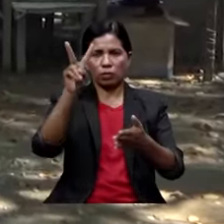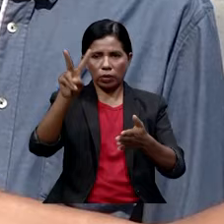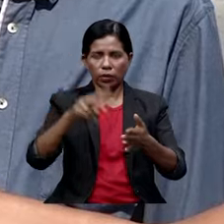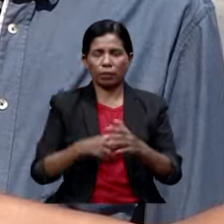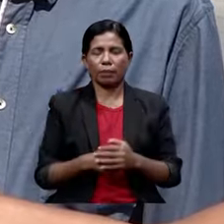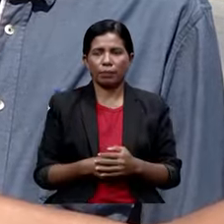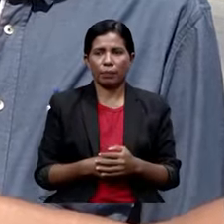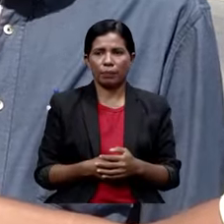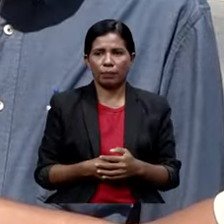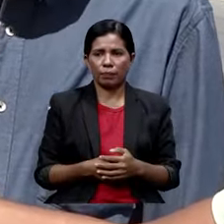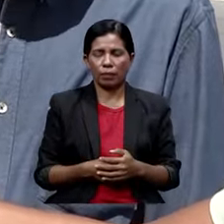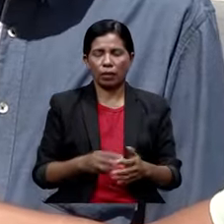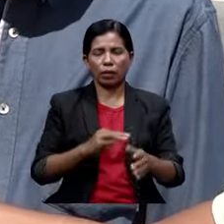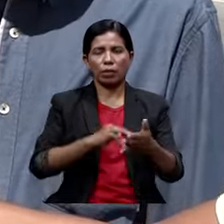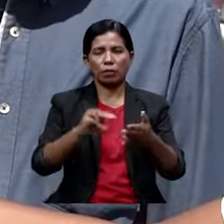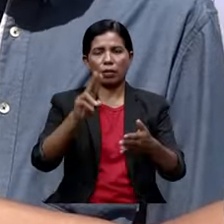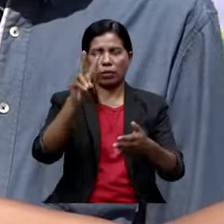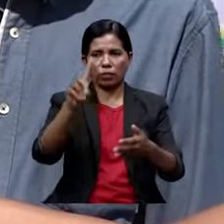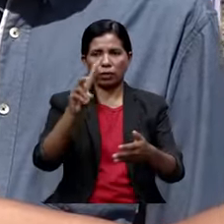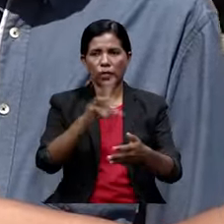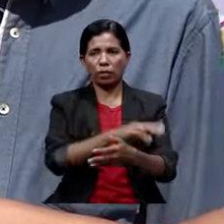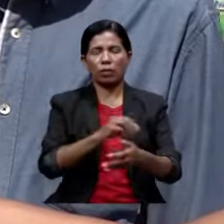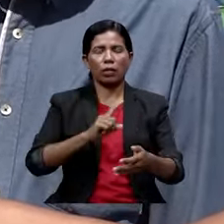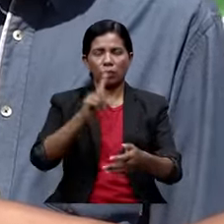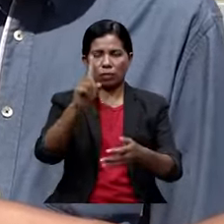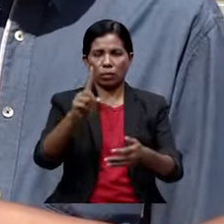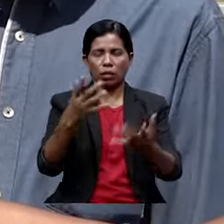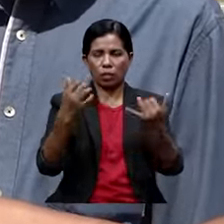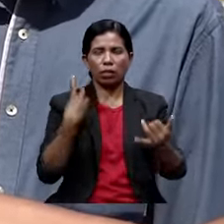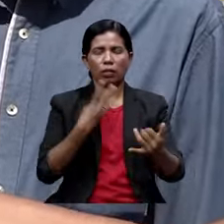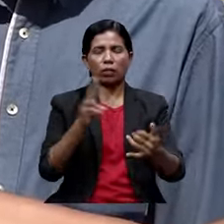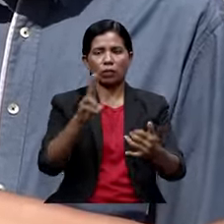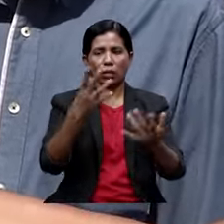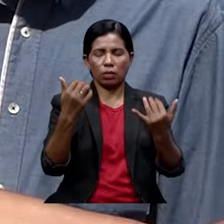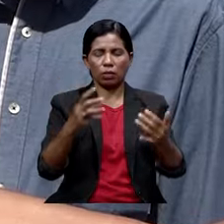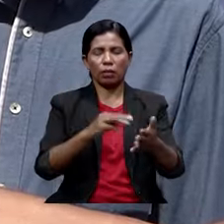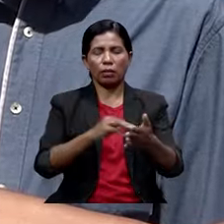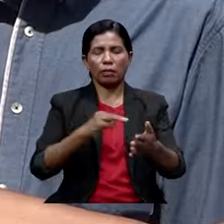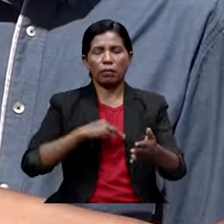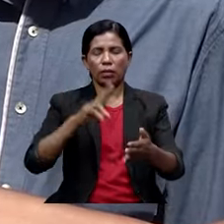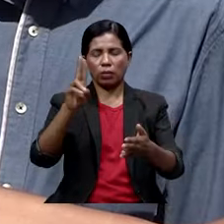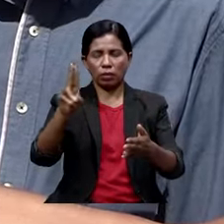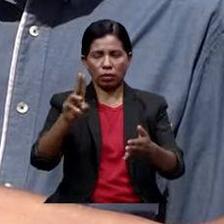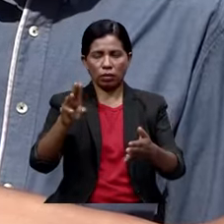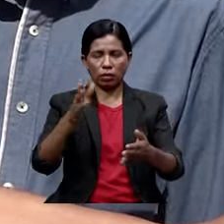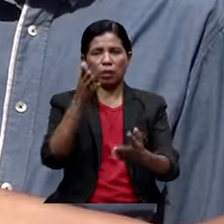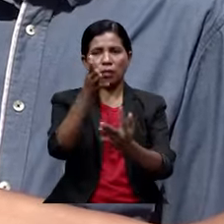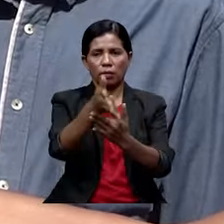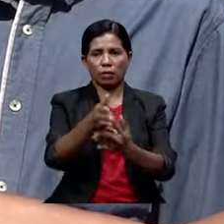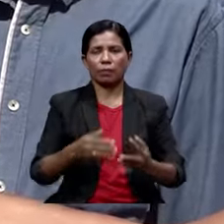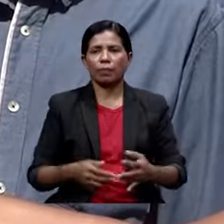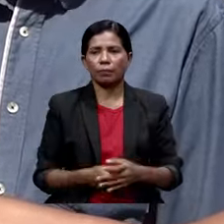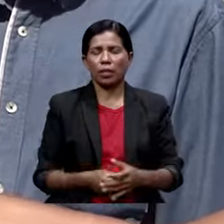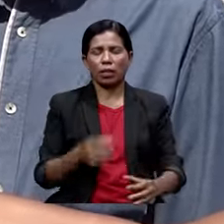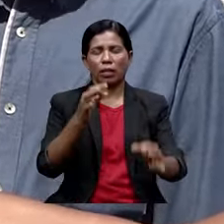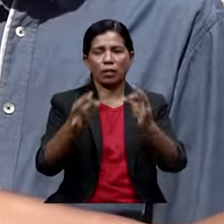2 Manlio dois, laos manlio um leh. Um nem agora ita usa ela, mas agora dois né, ia kotuk. Nini kotuk fali.